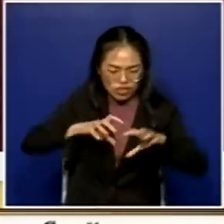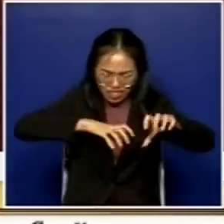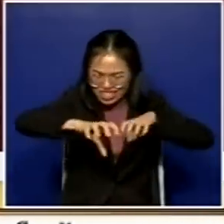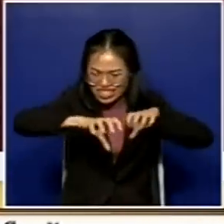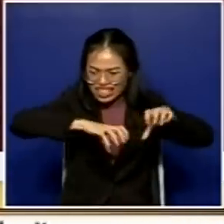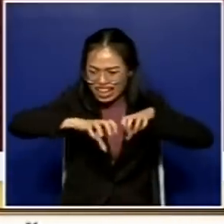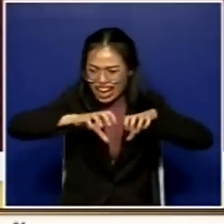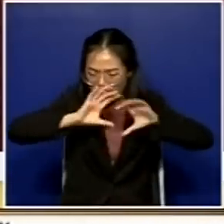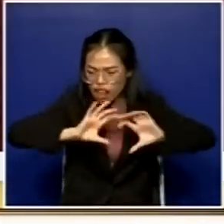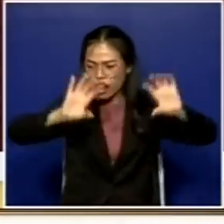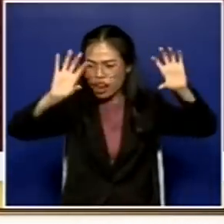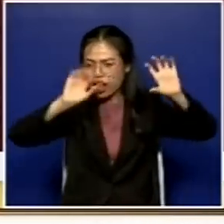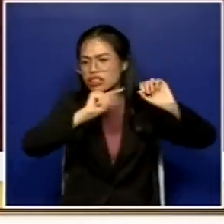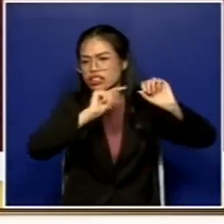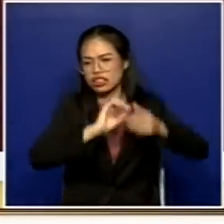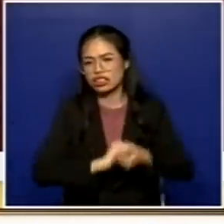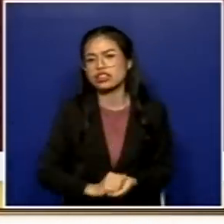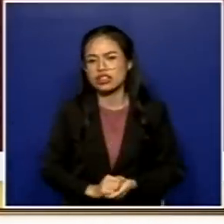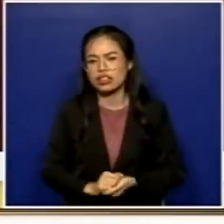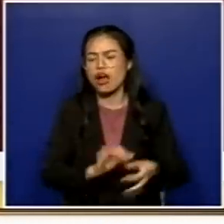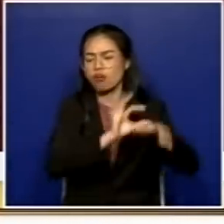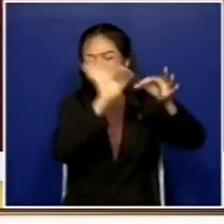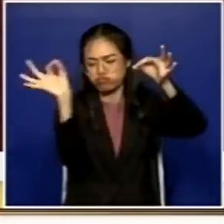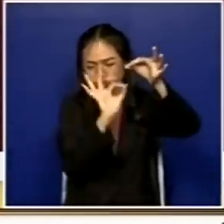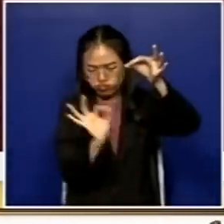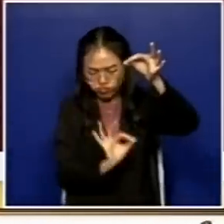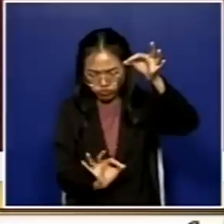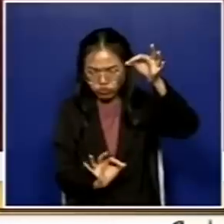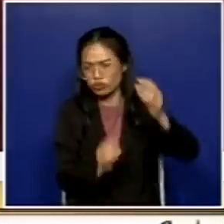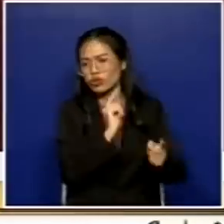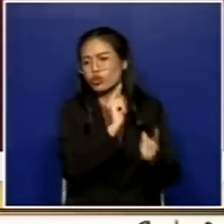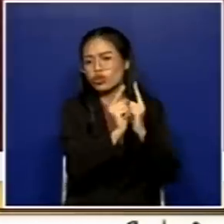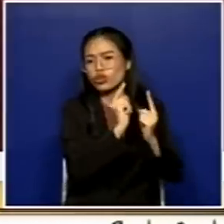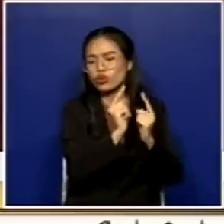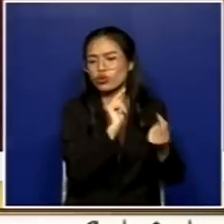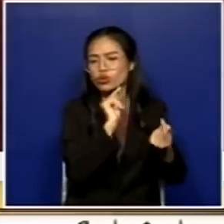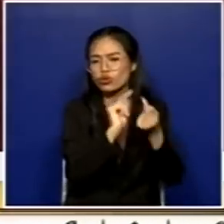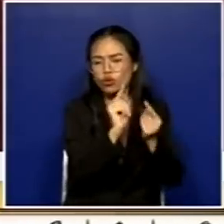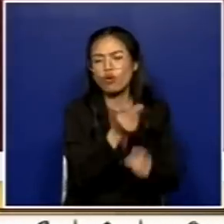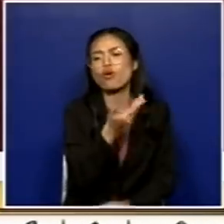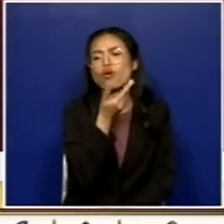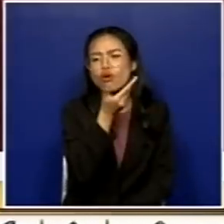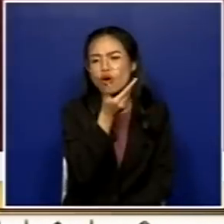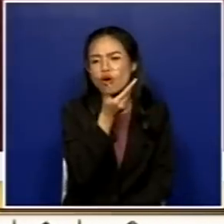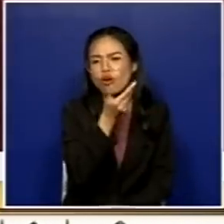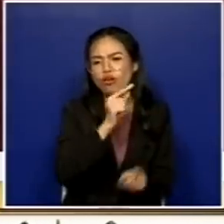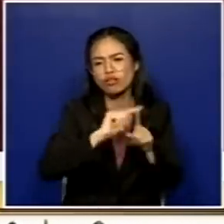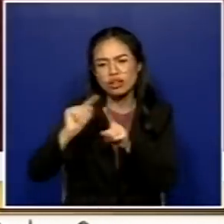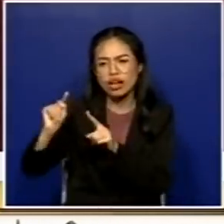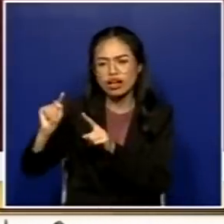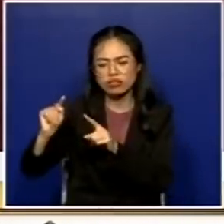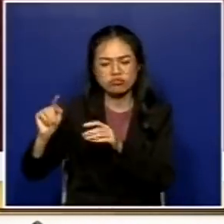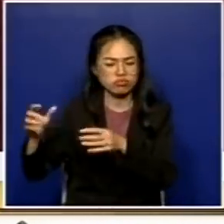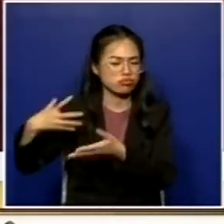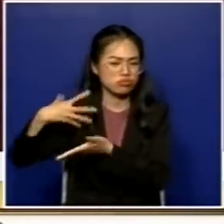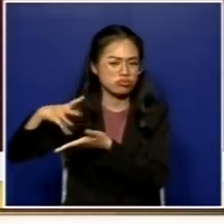จการเพญดินครานี้เนื้อหาที่มีการกลาวกันถึงว่าขอภิภารพติอะไรกันเยอะ ๆ ไปหม